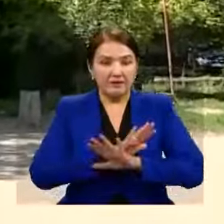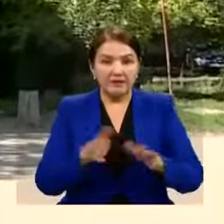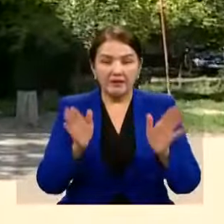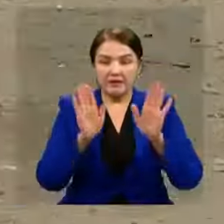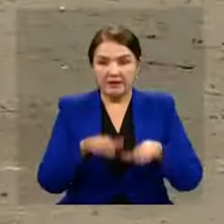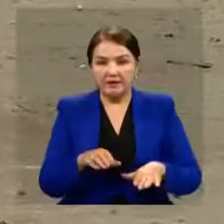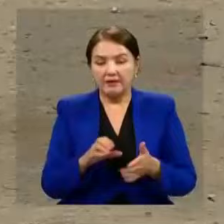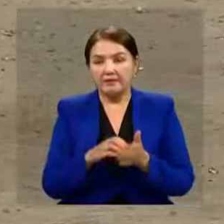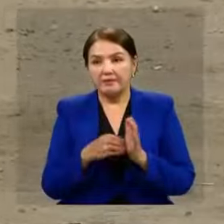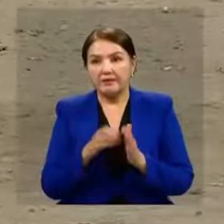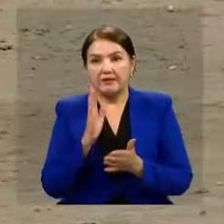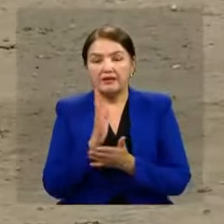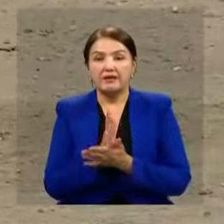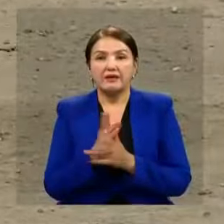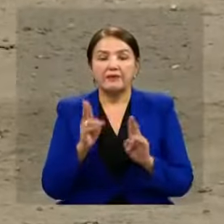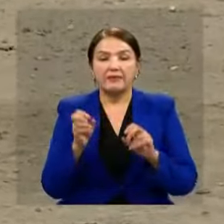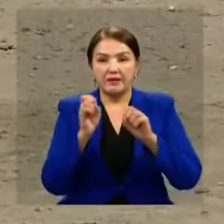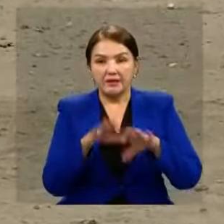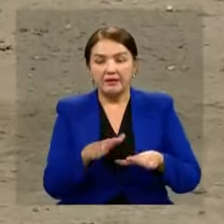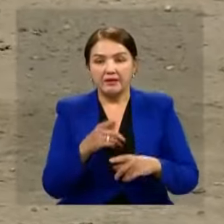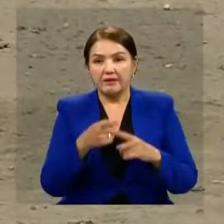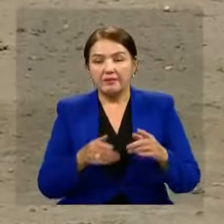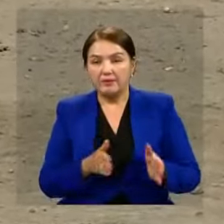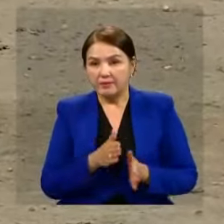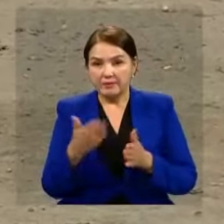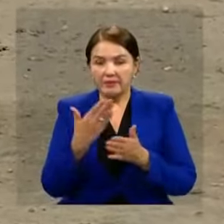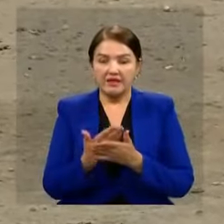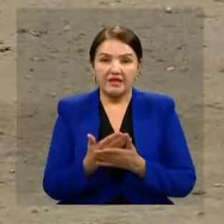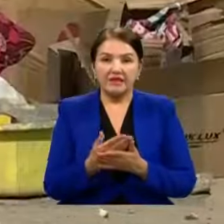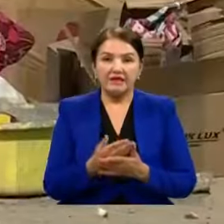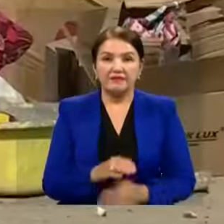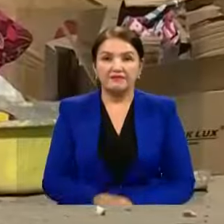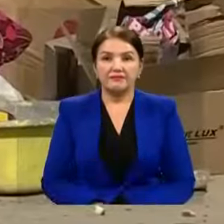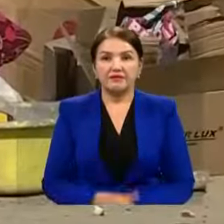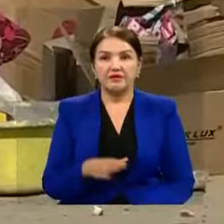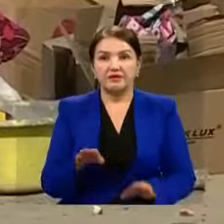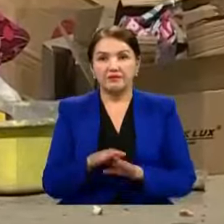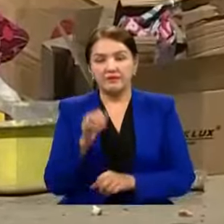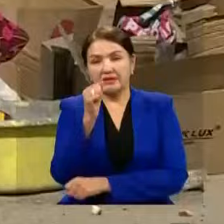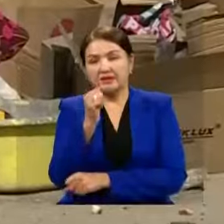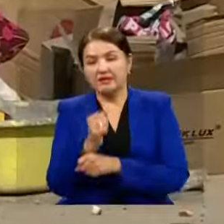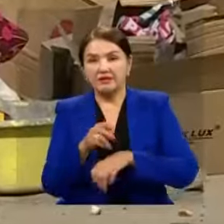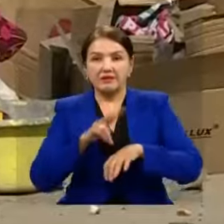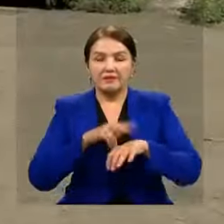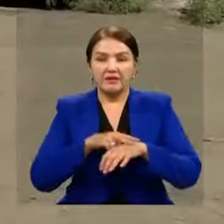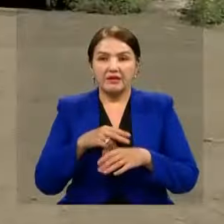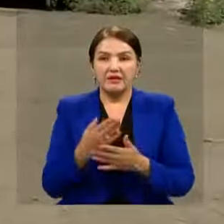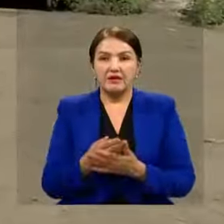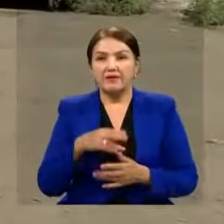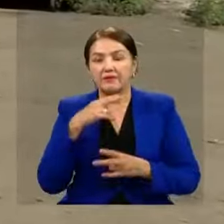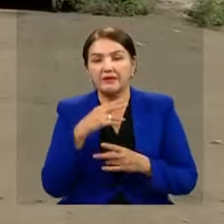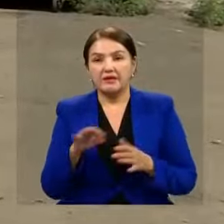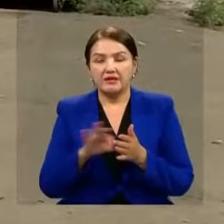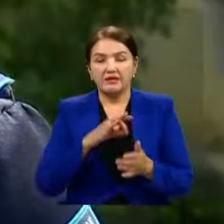оставляют в мусорках. Есть даже такие случаи, когда бросают его на полпути, не донеся до контейнера. Тогда сотрудники полиции не ограничиваются предупреждением, а